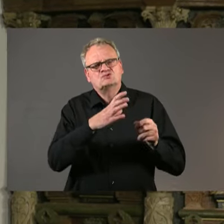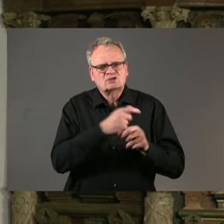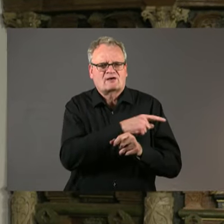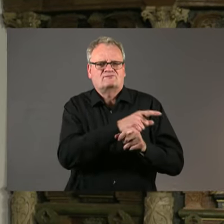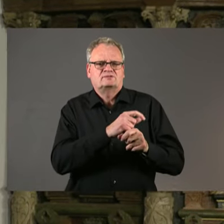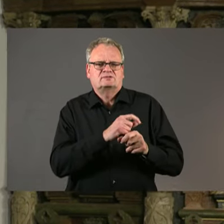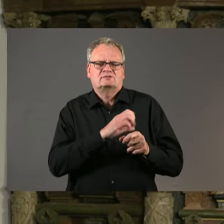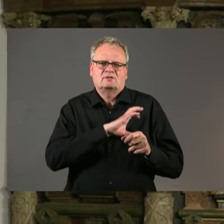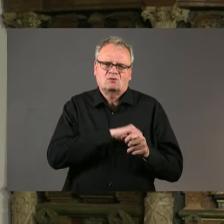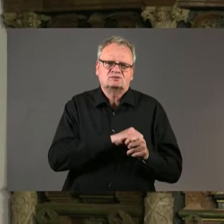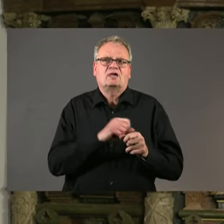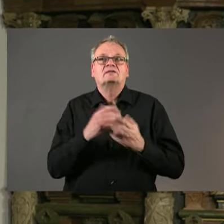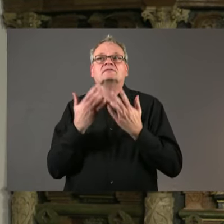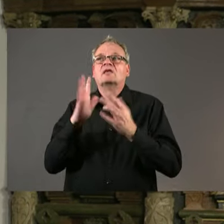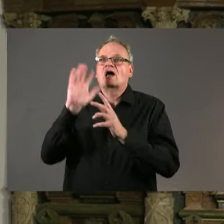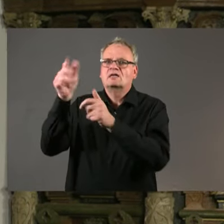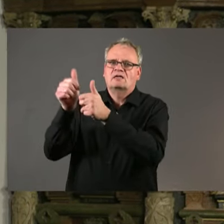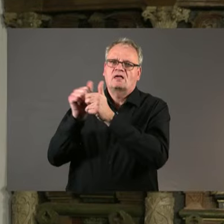Hilfe.